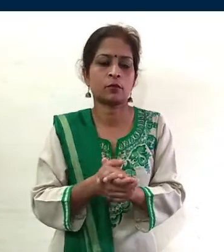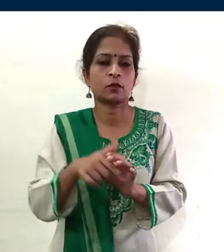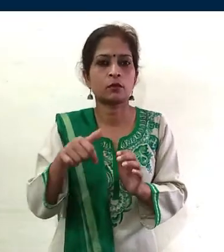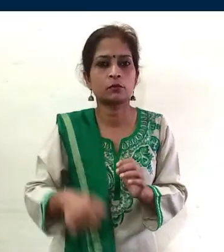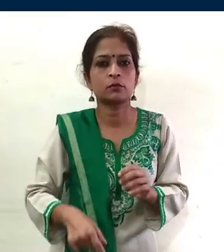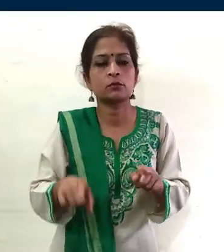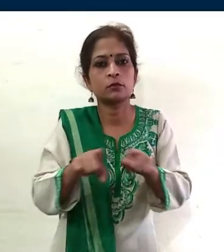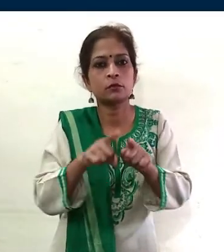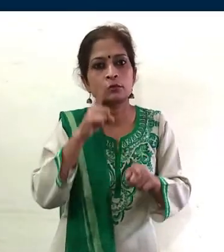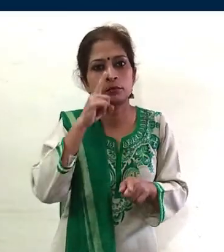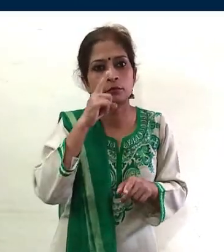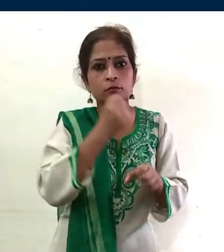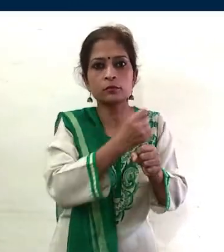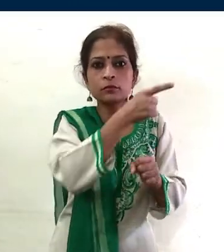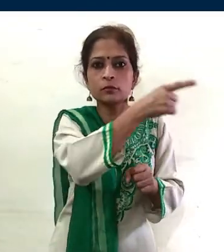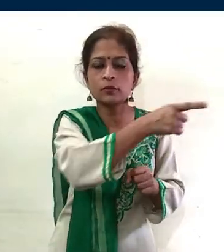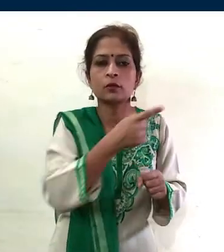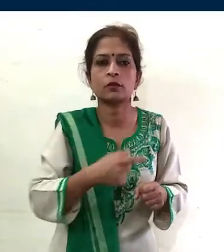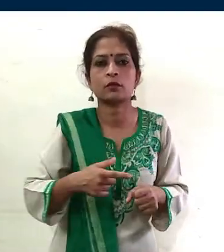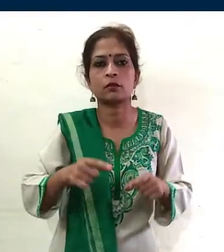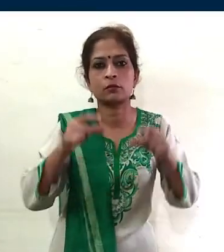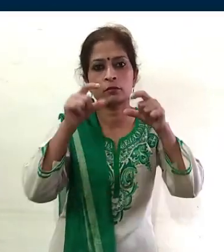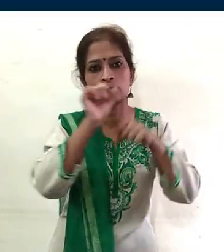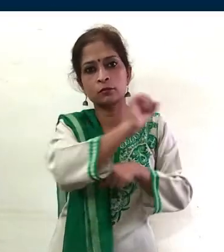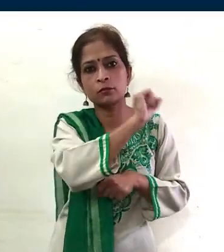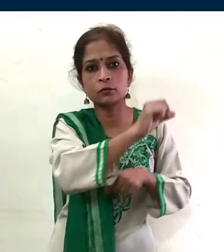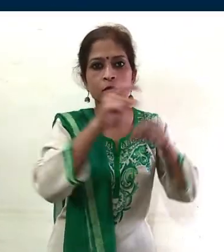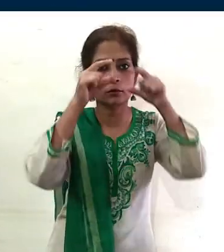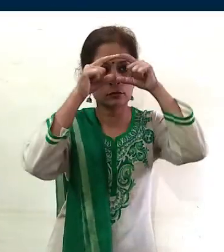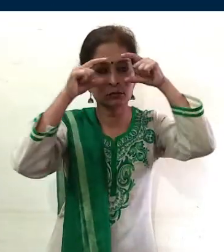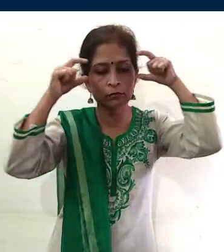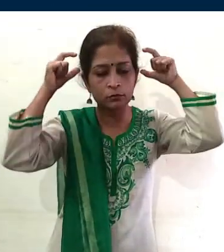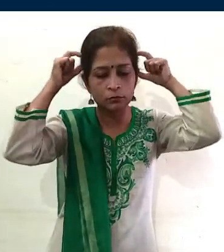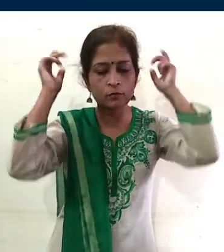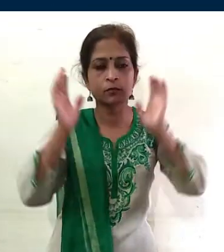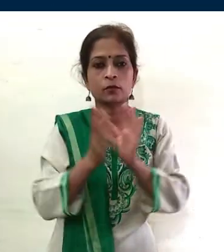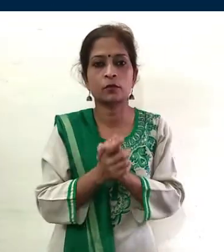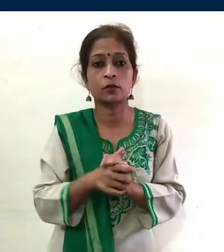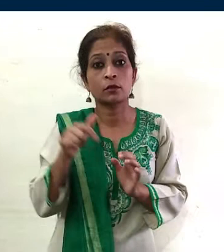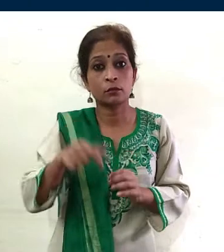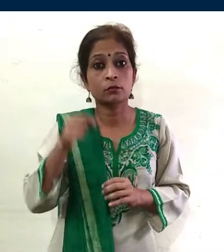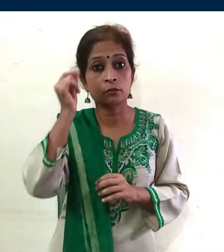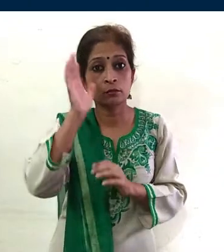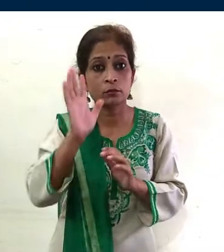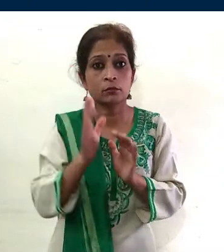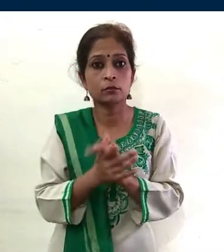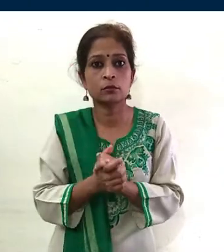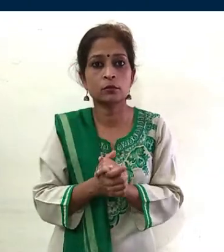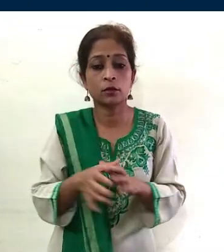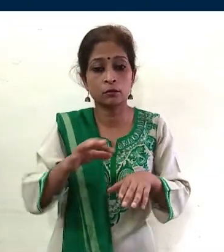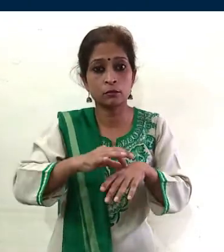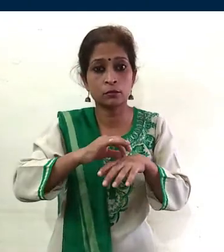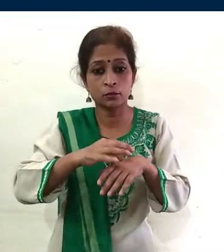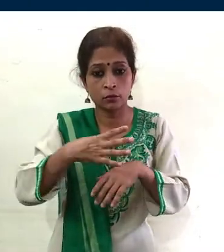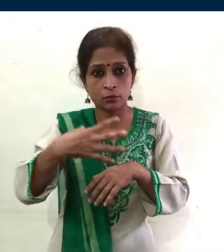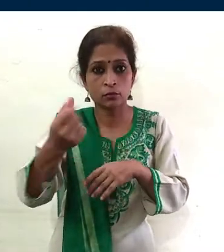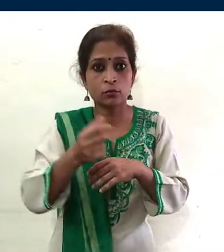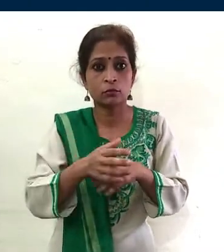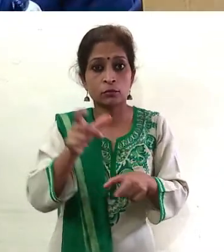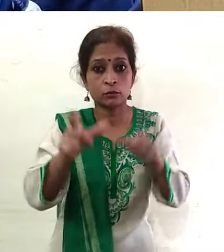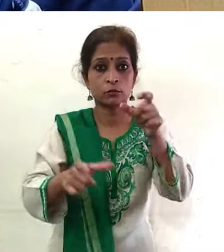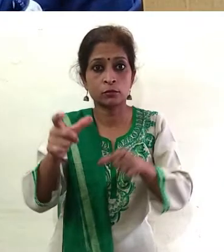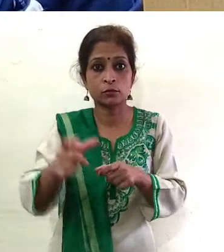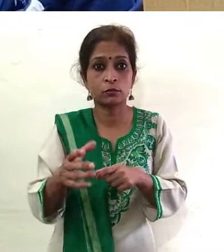आंखों को बंद कर लिया था उसे एक बात तो समझ में आती है कि हां अंकों के बाहर विविधता